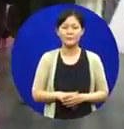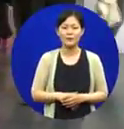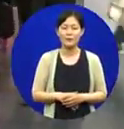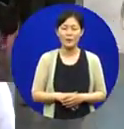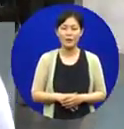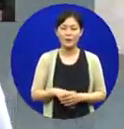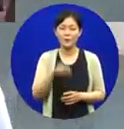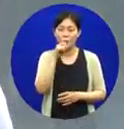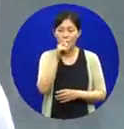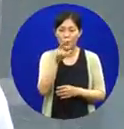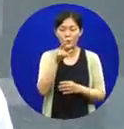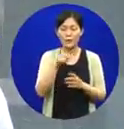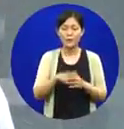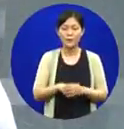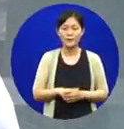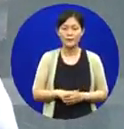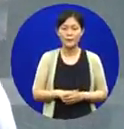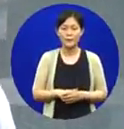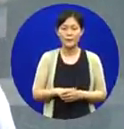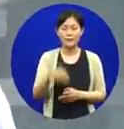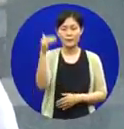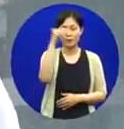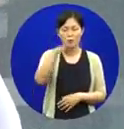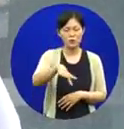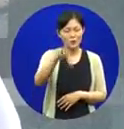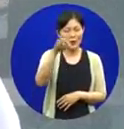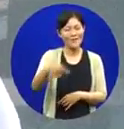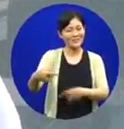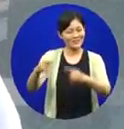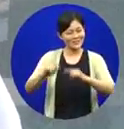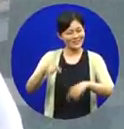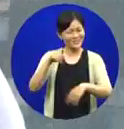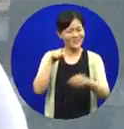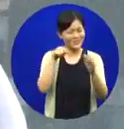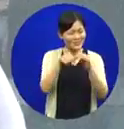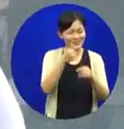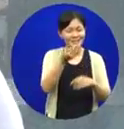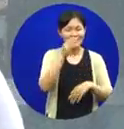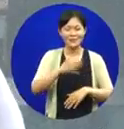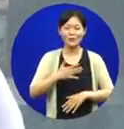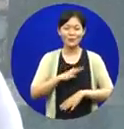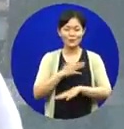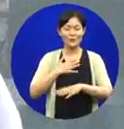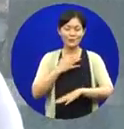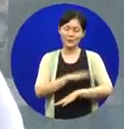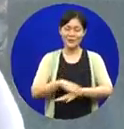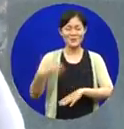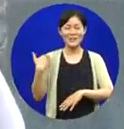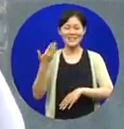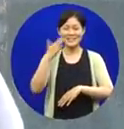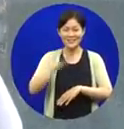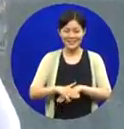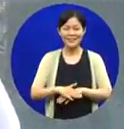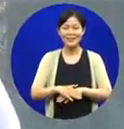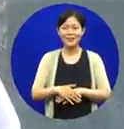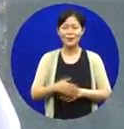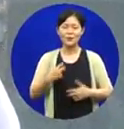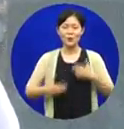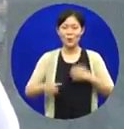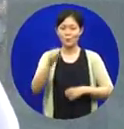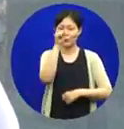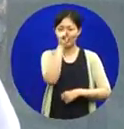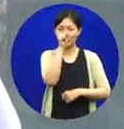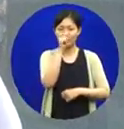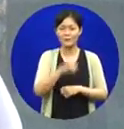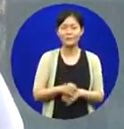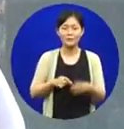가졌습니다. 예, 용인 탐방을 처음 해봤는데 저도 몰랐던 점을 이제 와서 해봤는데